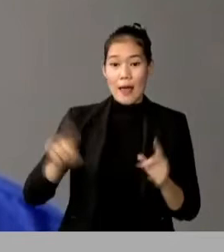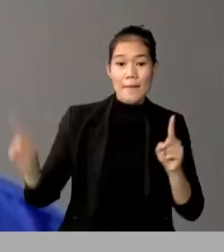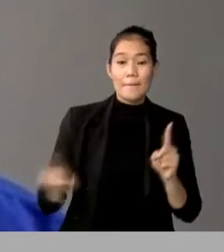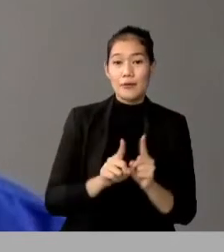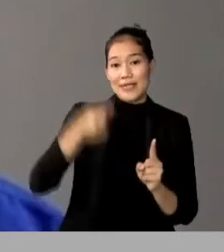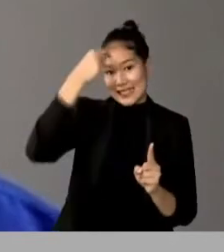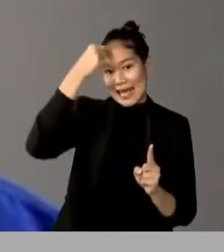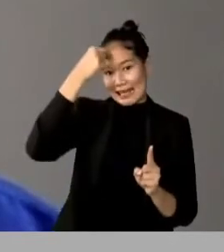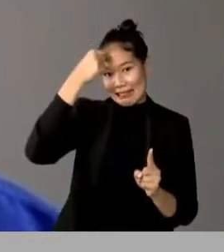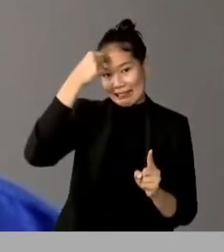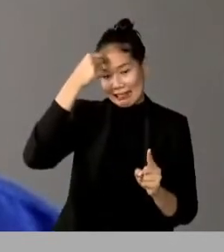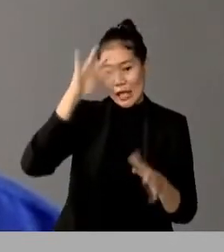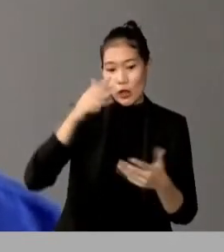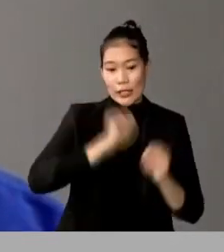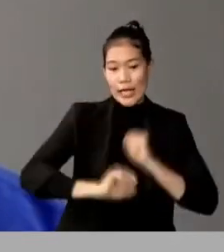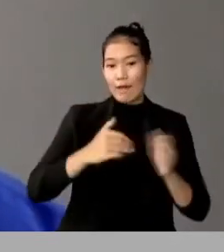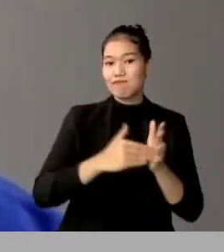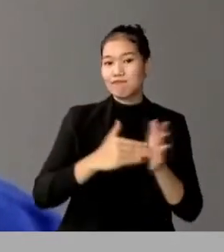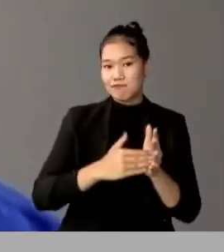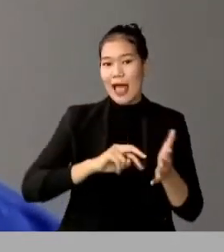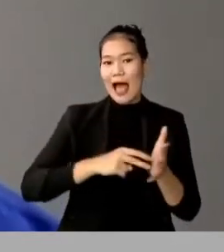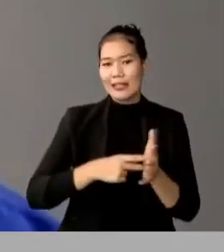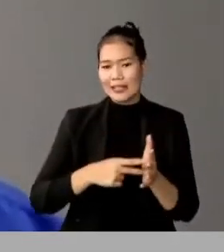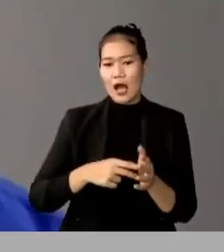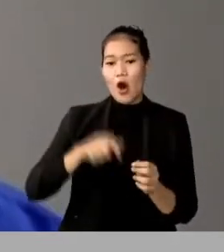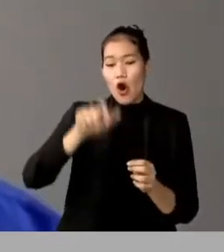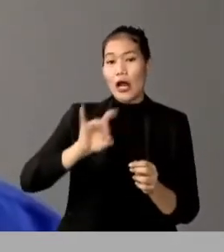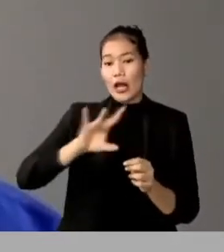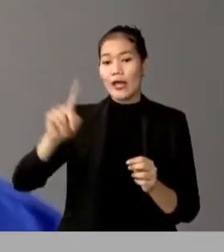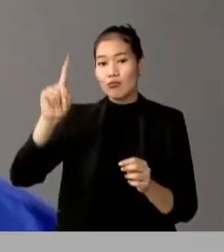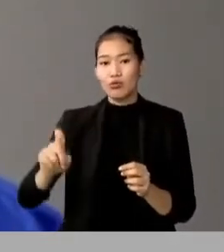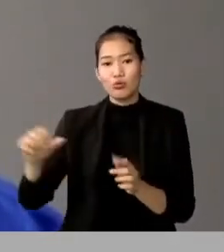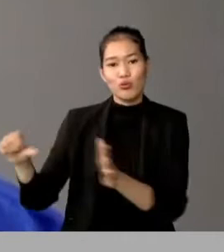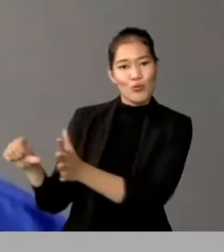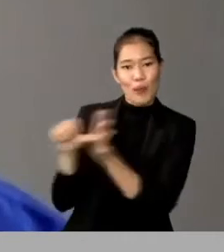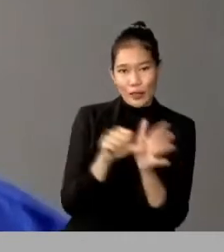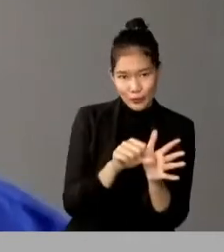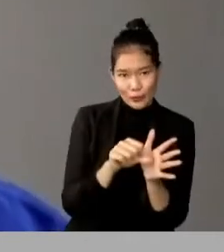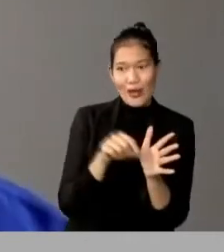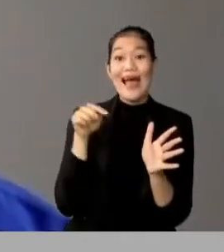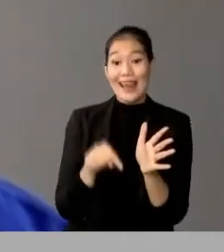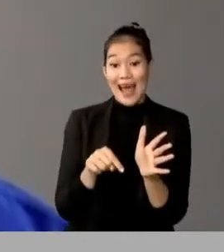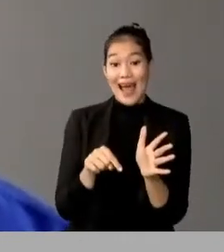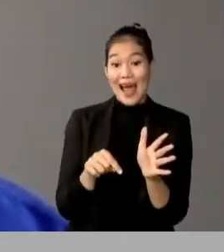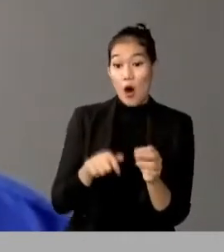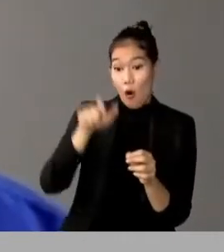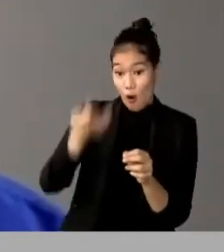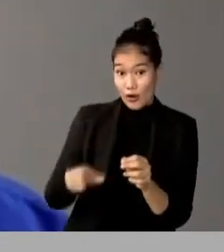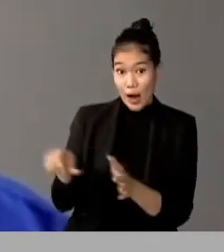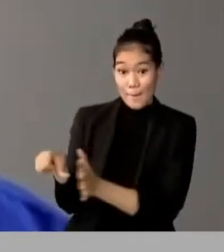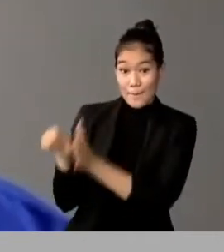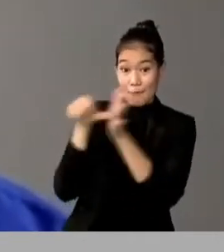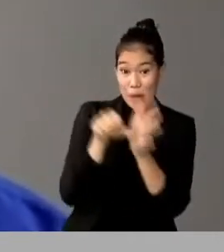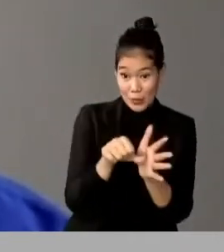disertai dengan berbagai macam kendala dalam kegiatan sehingga penuh bantuan orang lain dalam melaksanakan kegiatan sehari-hari nah ketika dibutuhkan